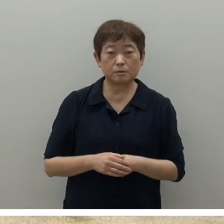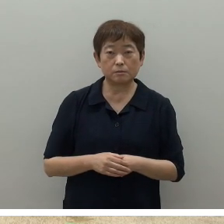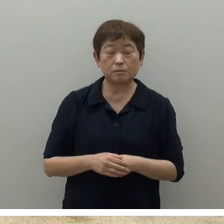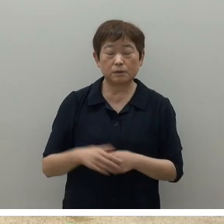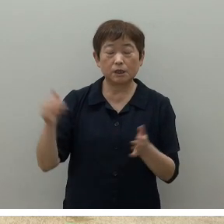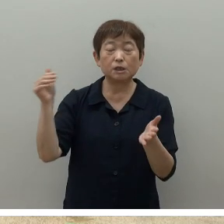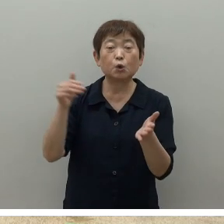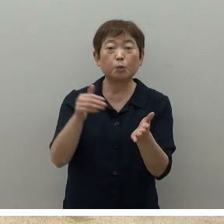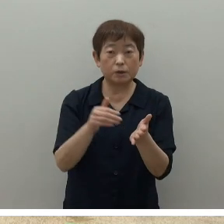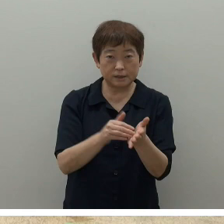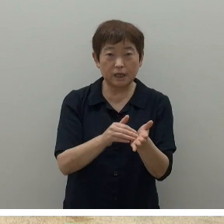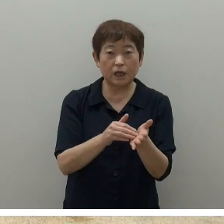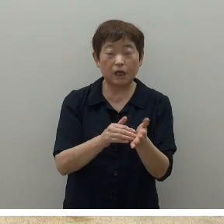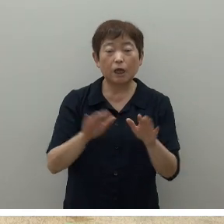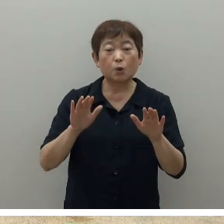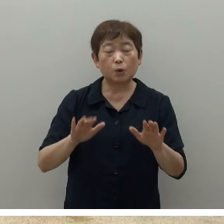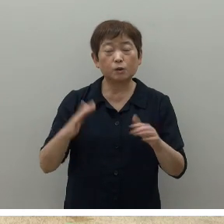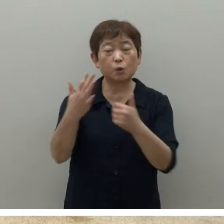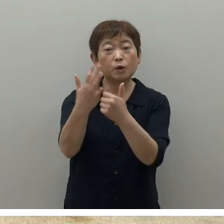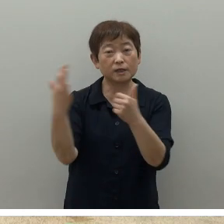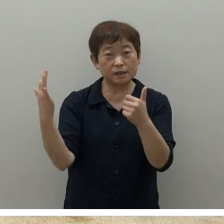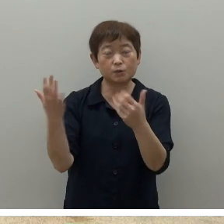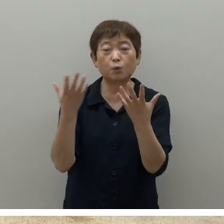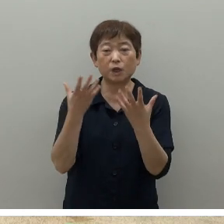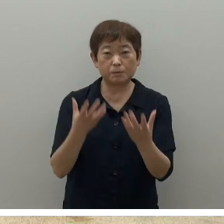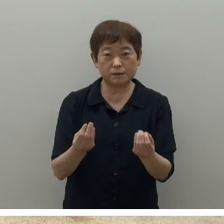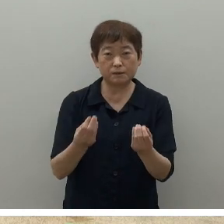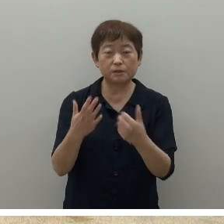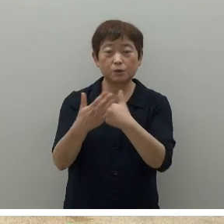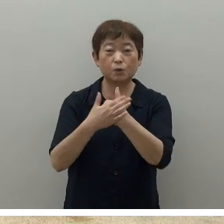はい、それでは以上をもちまして、本日の会見